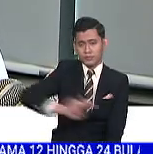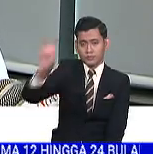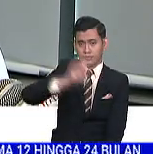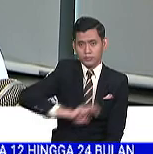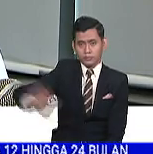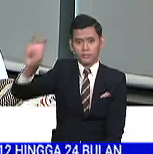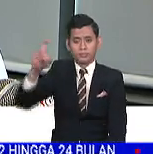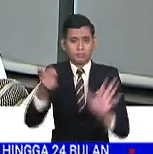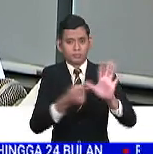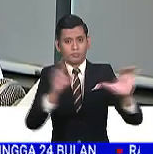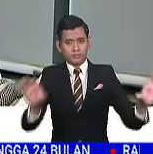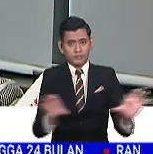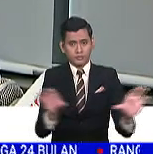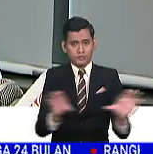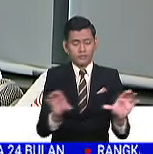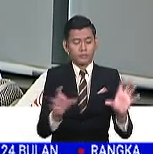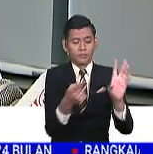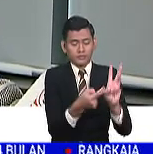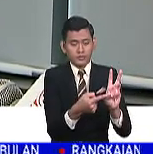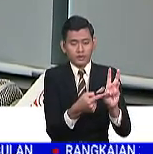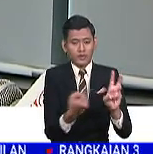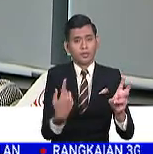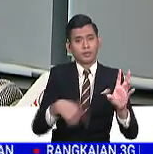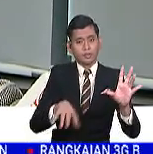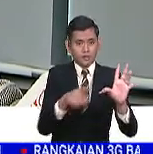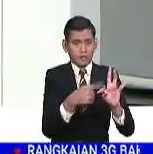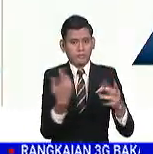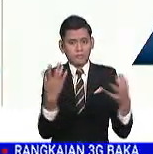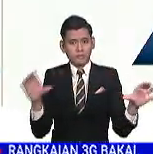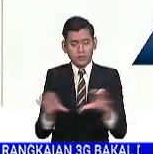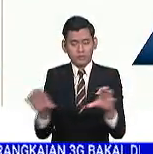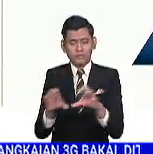lestari, pembuatan serta pelancongan. Itu 7 KEGA.